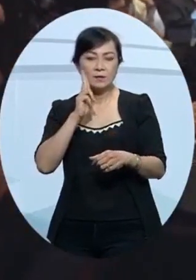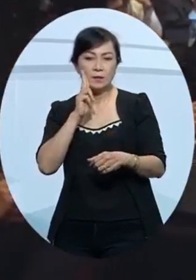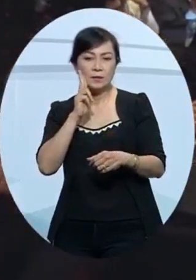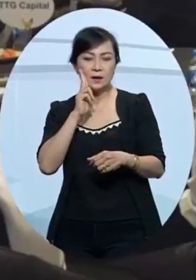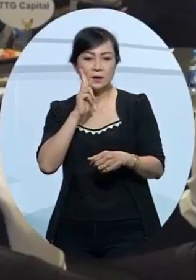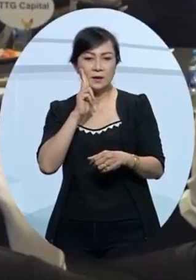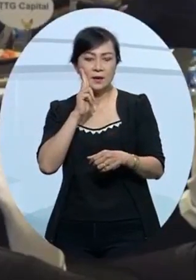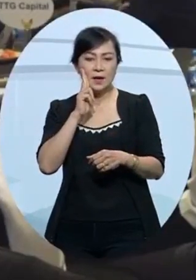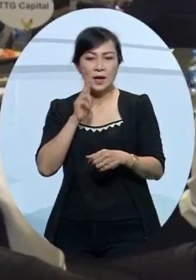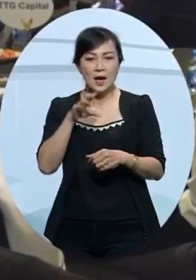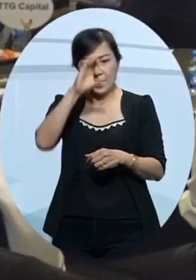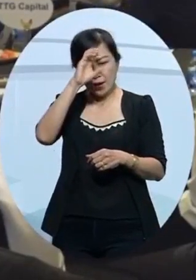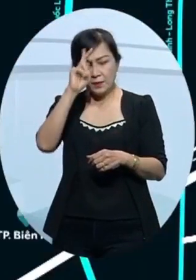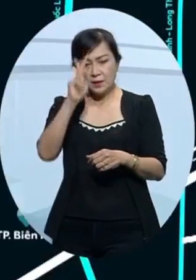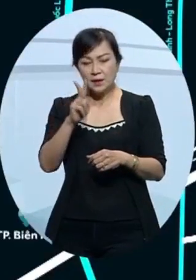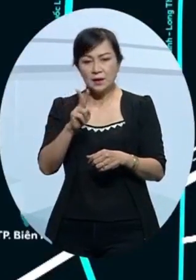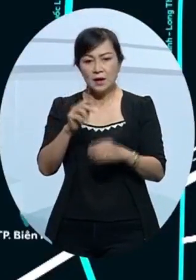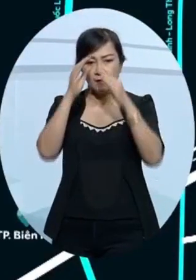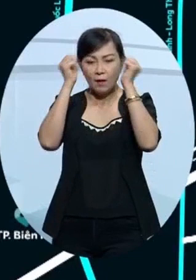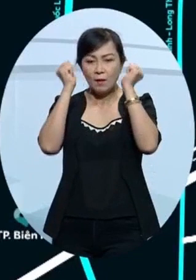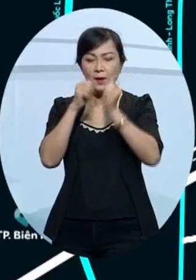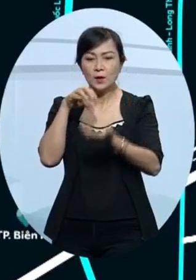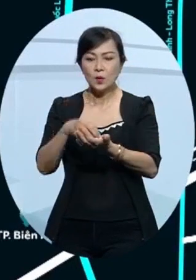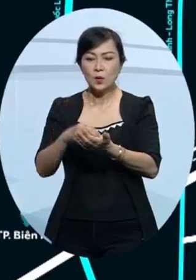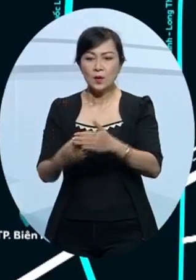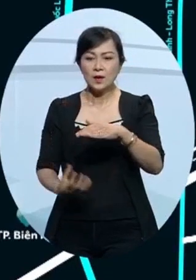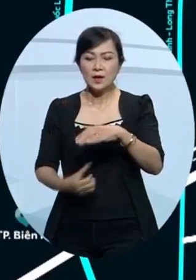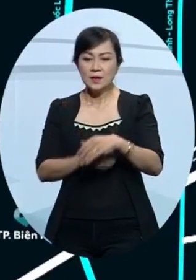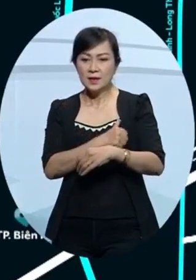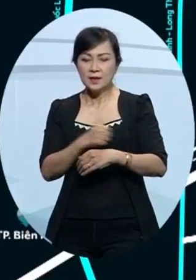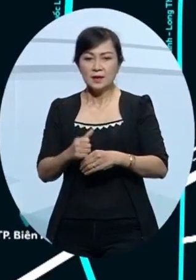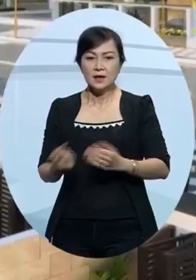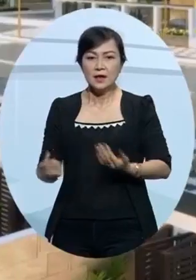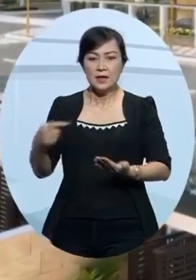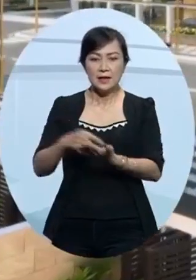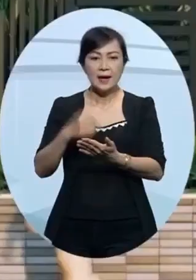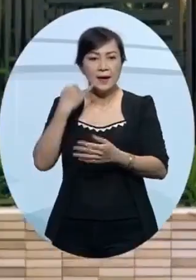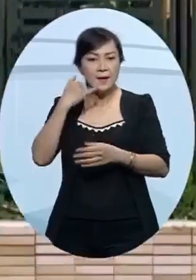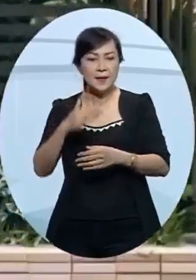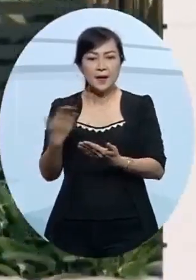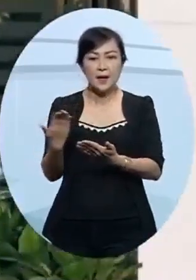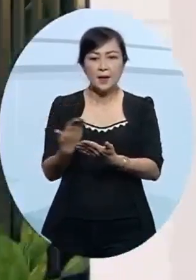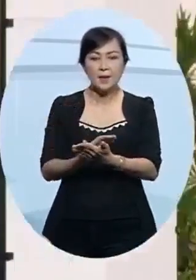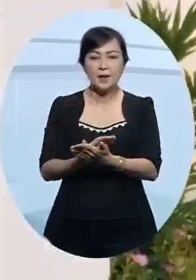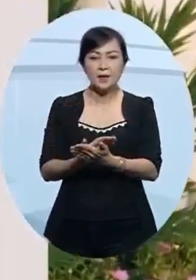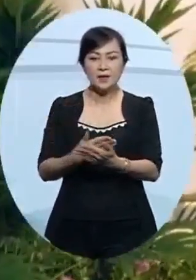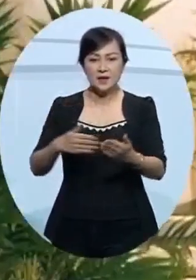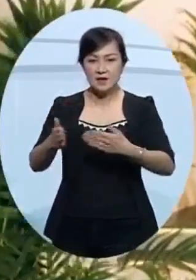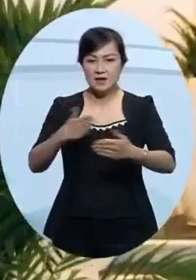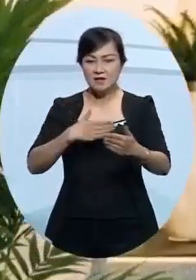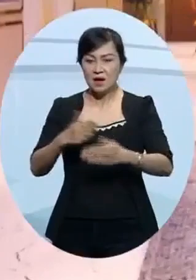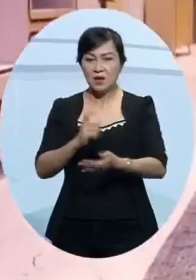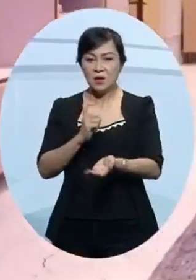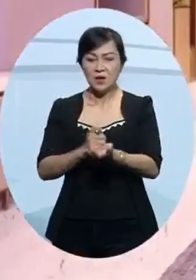Tàu. Lấy cảm hứng thiết kế từ phong cách khu dân cư vùng cảng biển Rotterdam, Hà Lan, vừa hiện đại vừa tinh tế sang trọng với